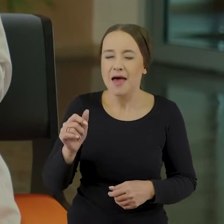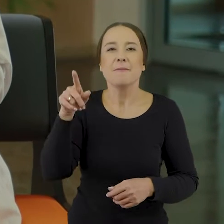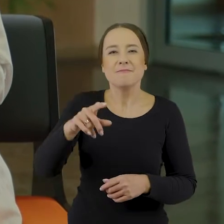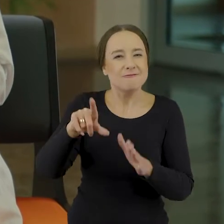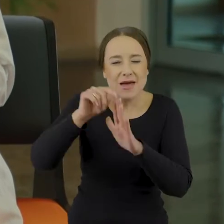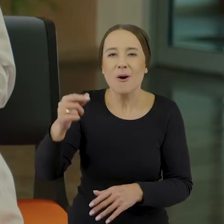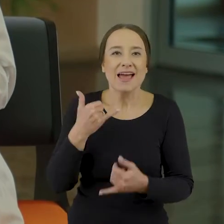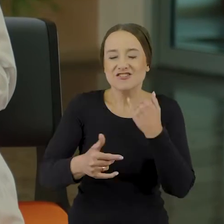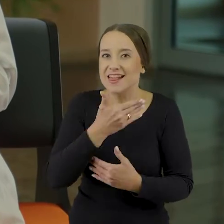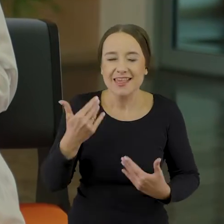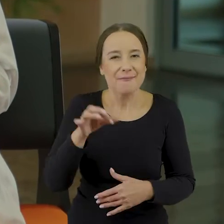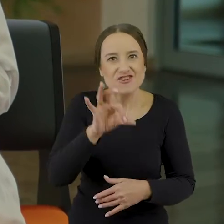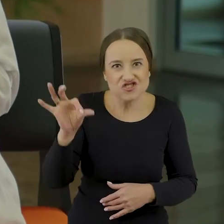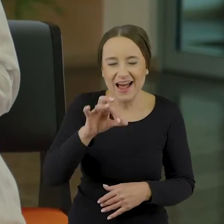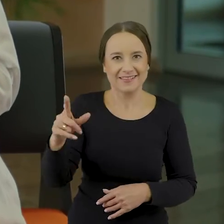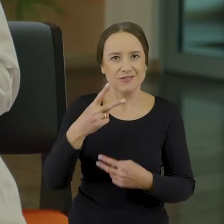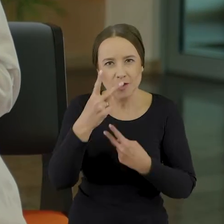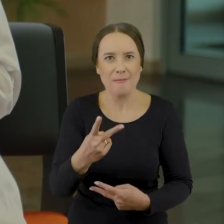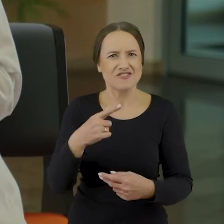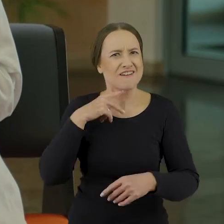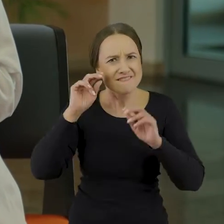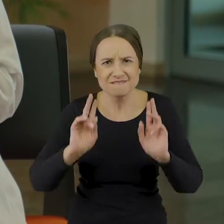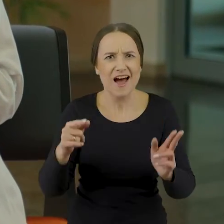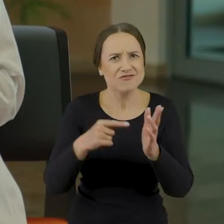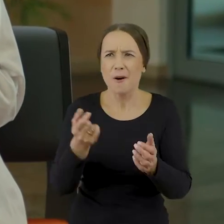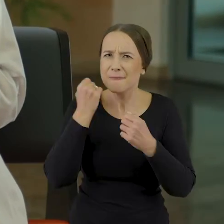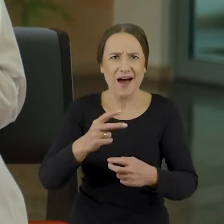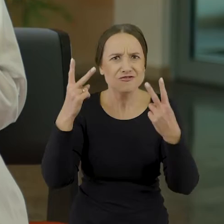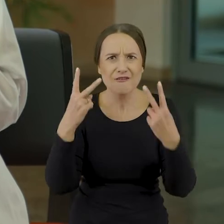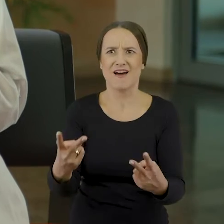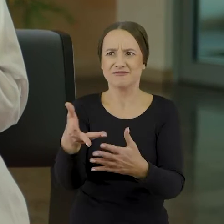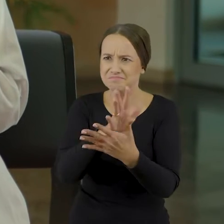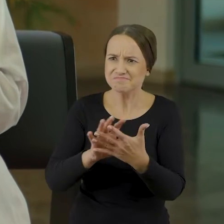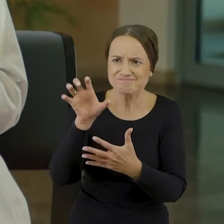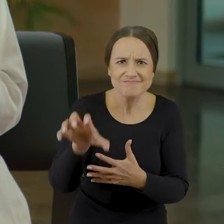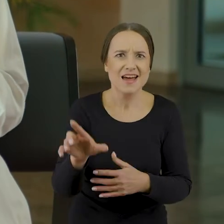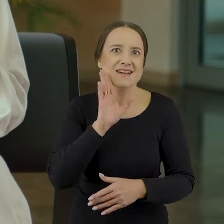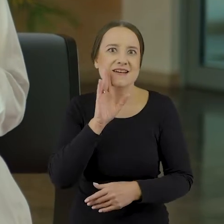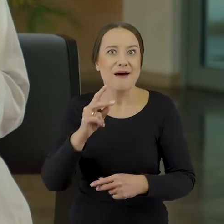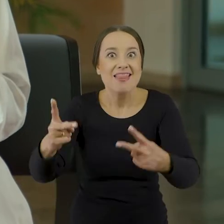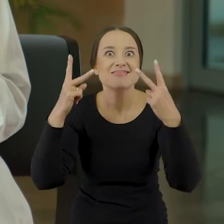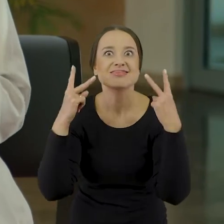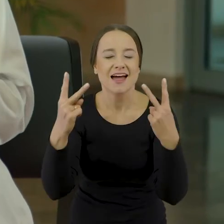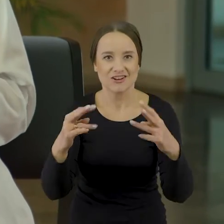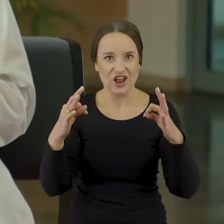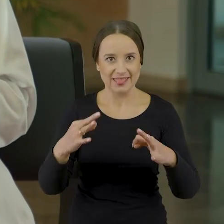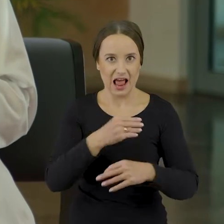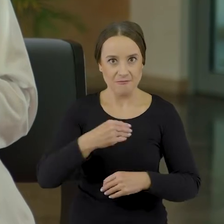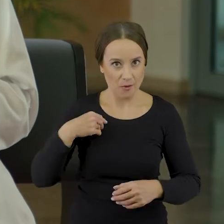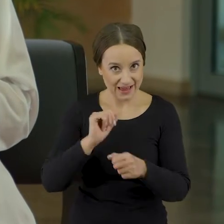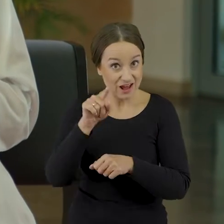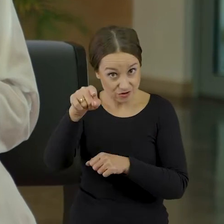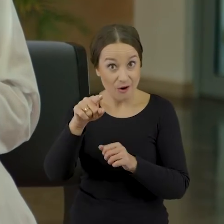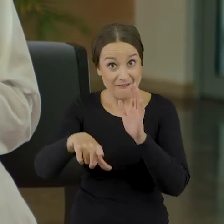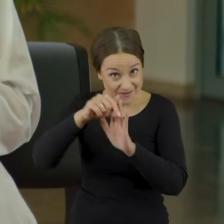jeżeli nie spróbujecie nie macie tej szansy zobaczyć czy rzeczywiście ta bardzo ważna dziedzina która staje się chyba najważniejszą w Polsce